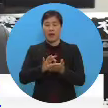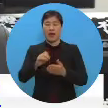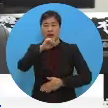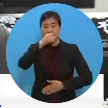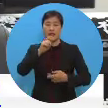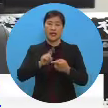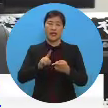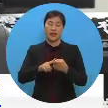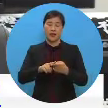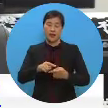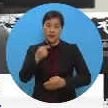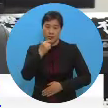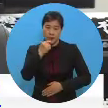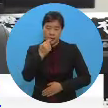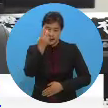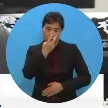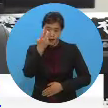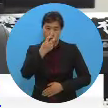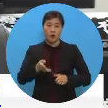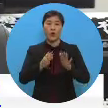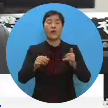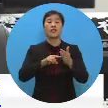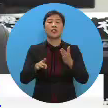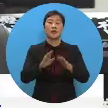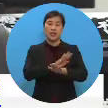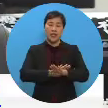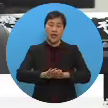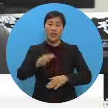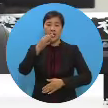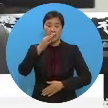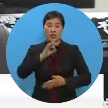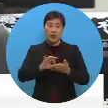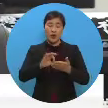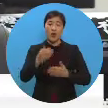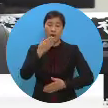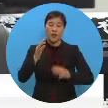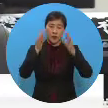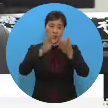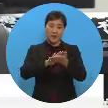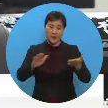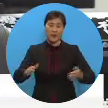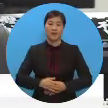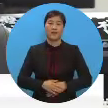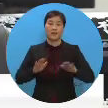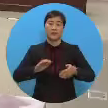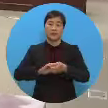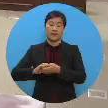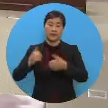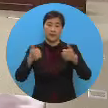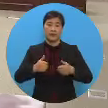선심성 예산 여부와 낭비성 예산 등을 철저히 가려내어 도민의 혈세가 효율적으로 사용되도록 최선을